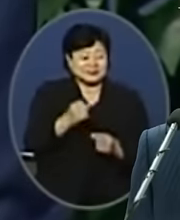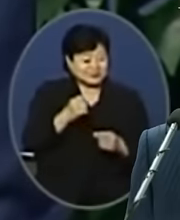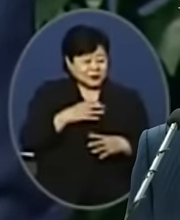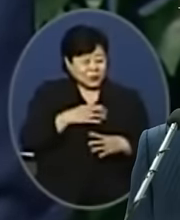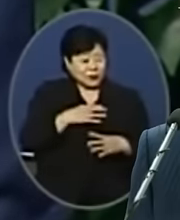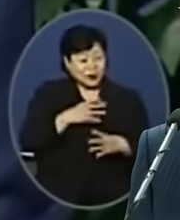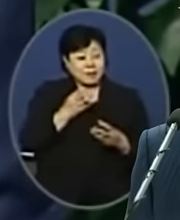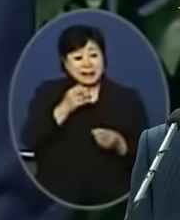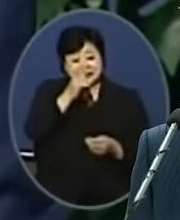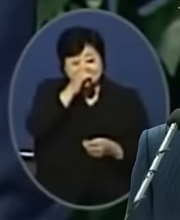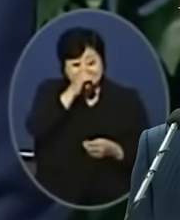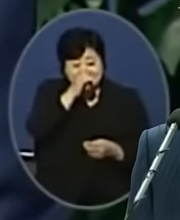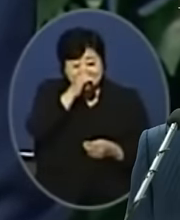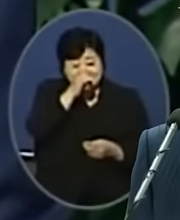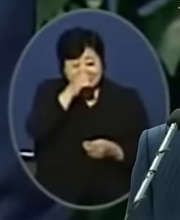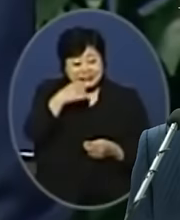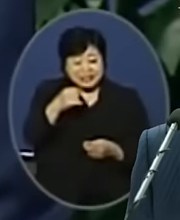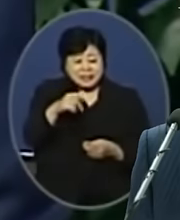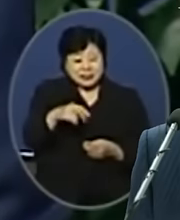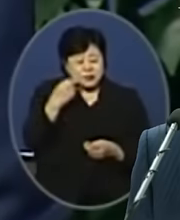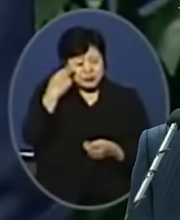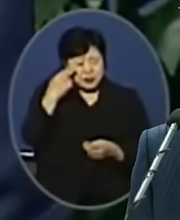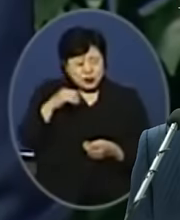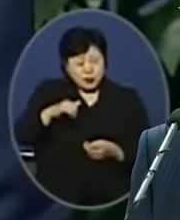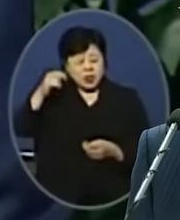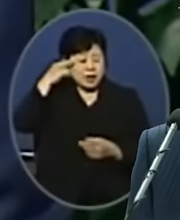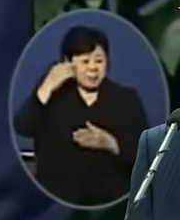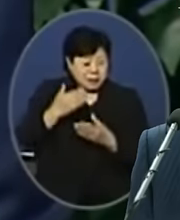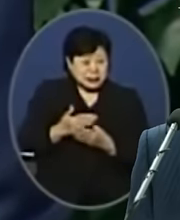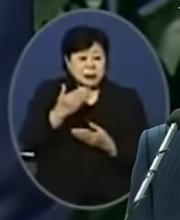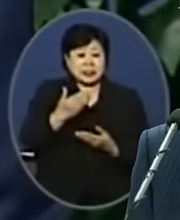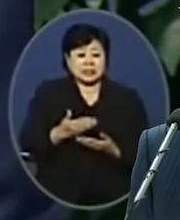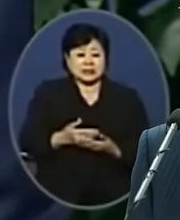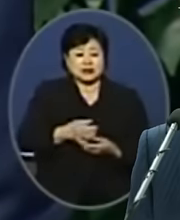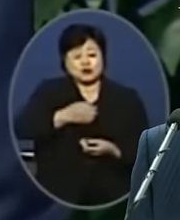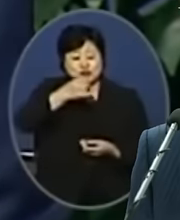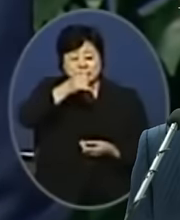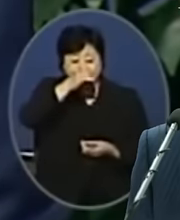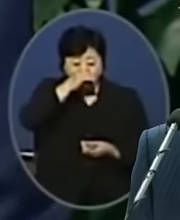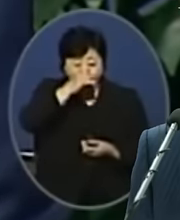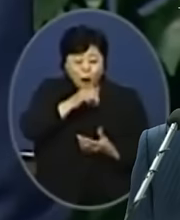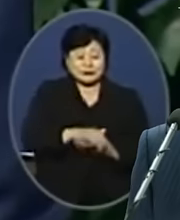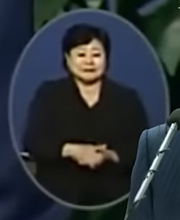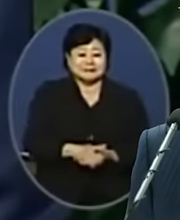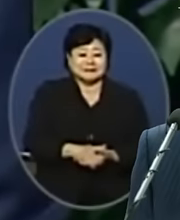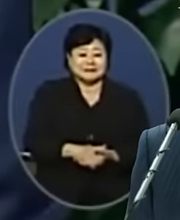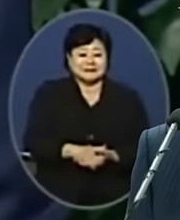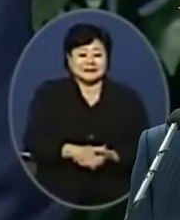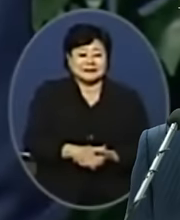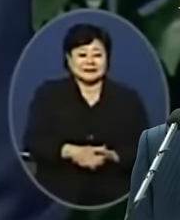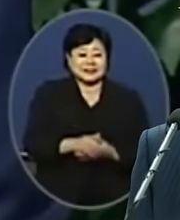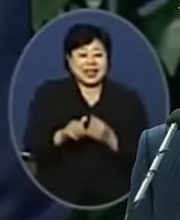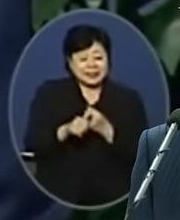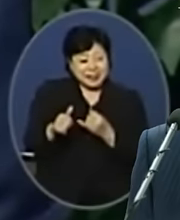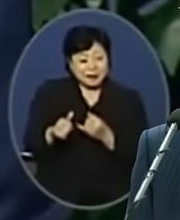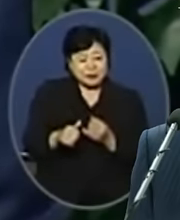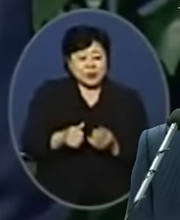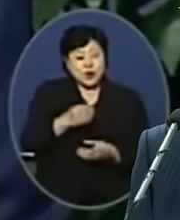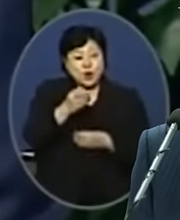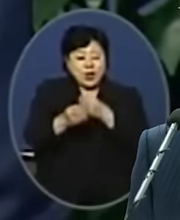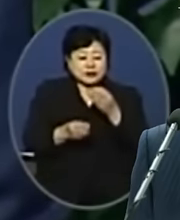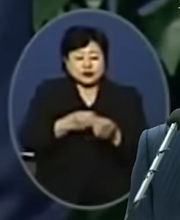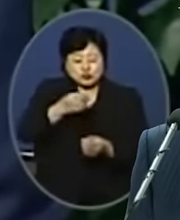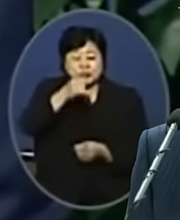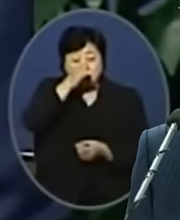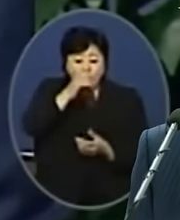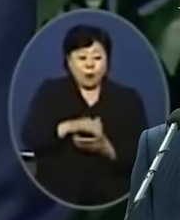희한한 것이 많습니다. 자식을 미국 보내서 박사학위 타는데도 꿈을 마음속에 가지고 있고, 남편 회계 시키는